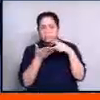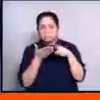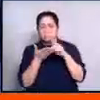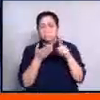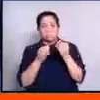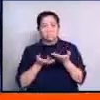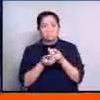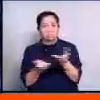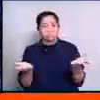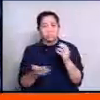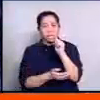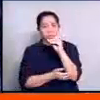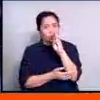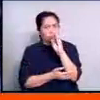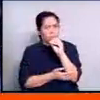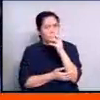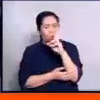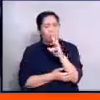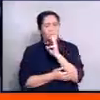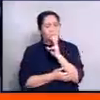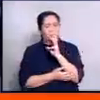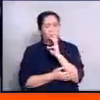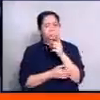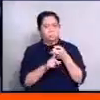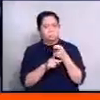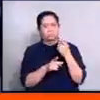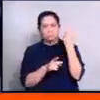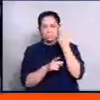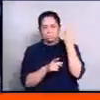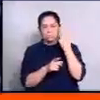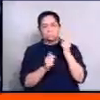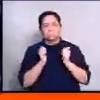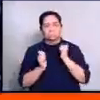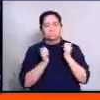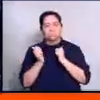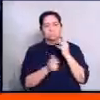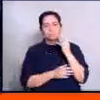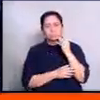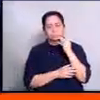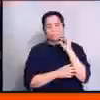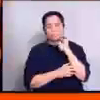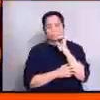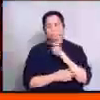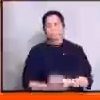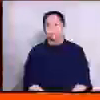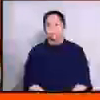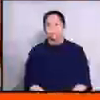ang inihaing adobo o kung ang tubig ang salarin. Umaaksyon si Marian Enriquez.